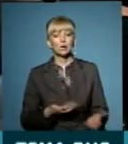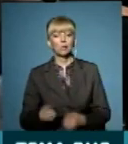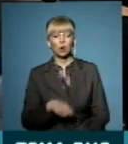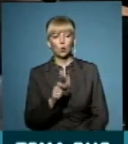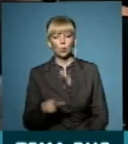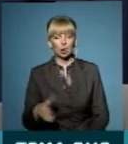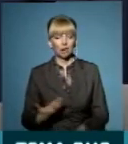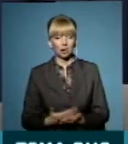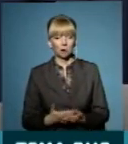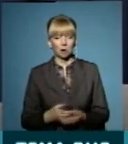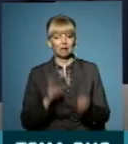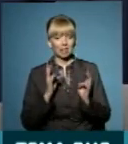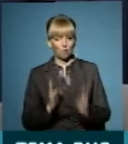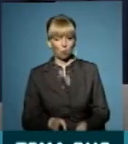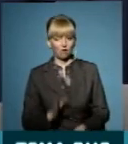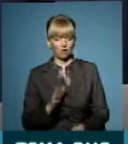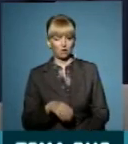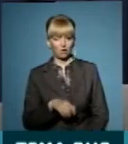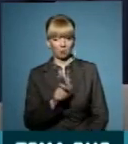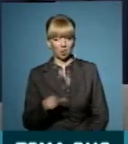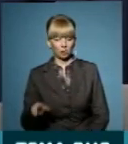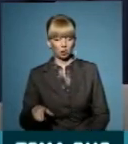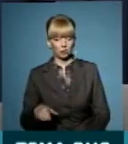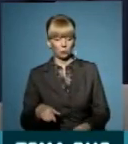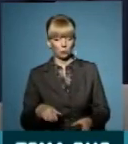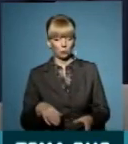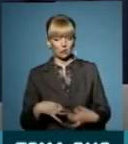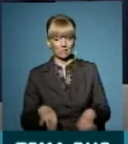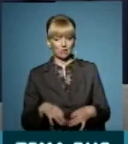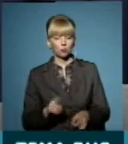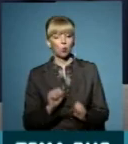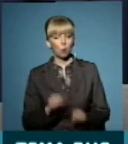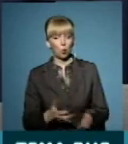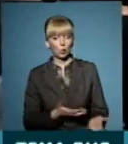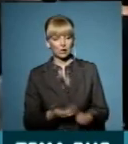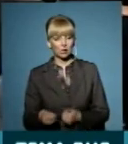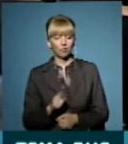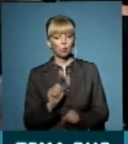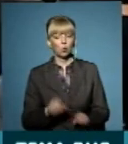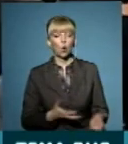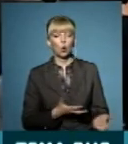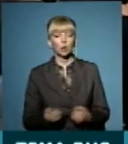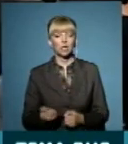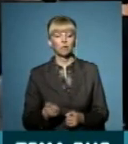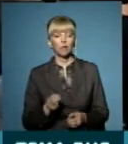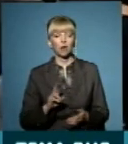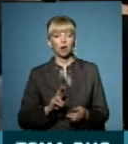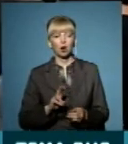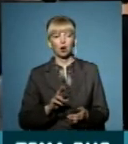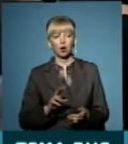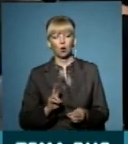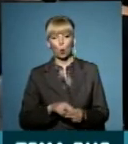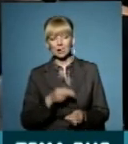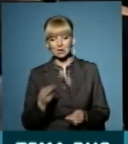люди, які, наприклад, травмувалися в пасажирському транспорті? Що можуть отримати? Вони можуть отримати компенсацію